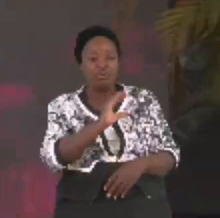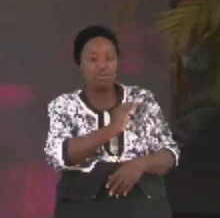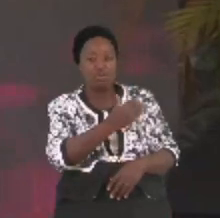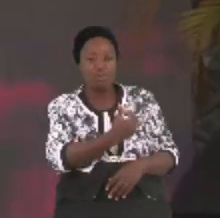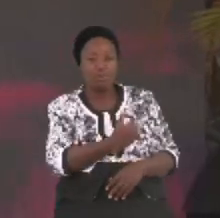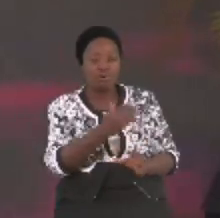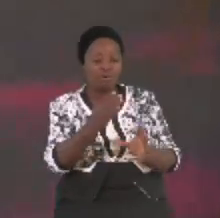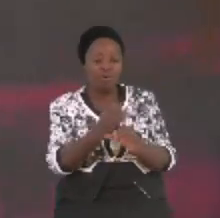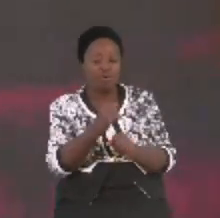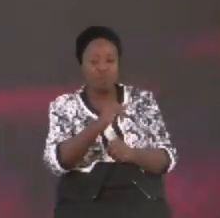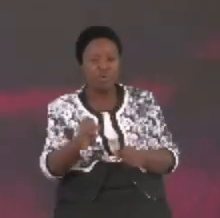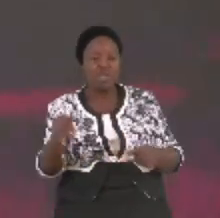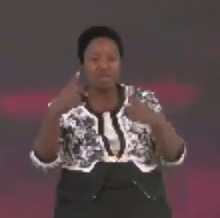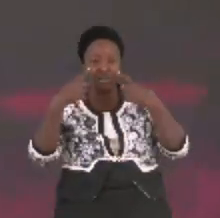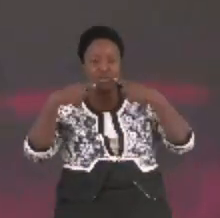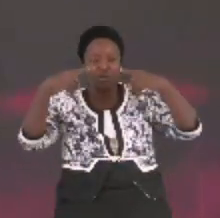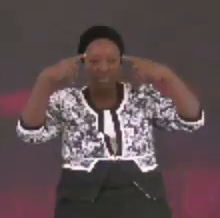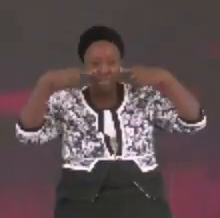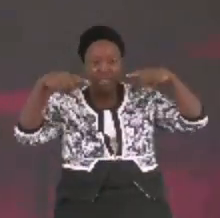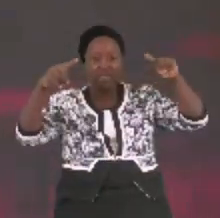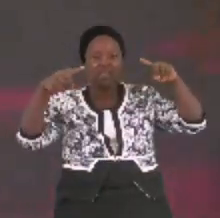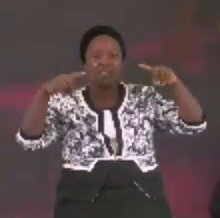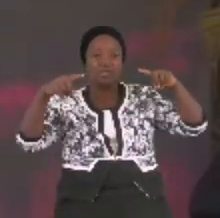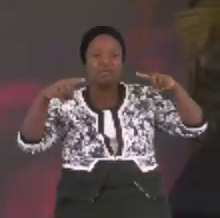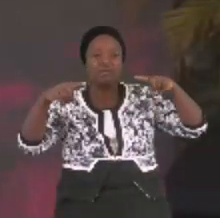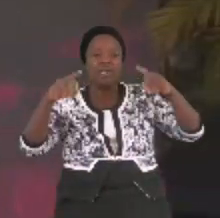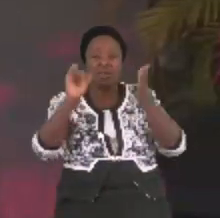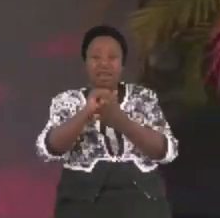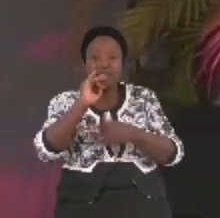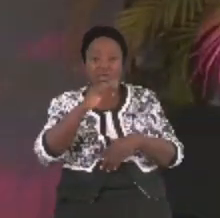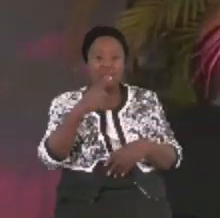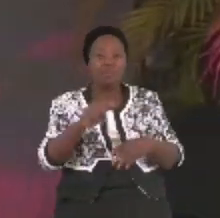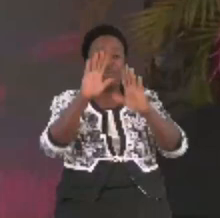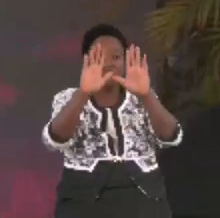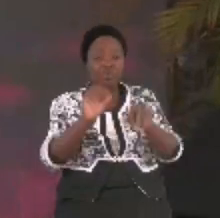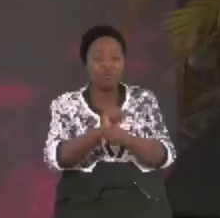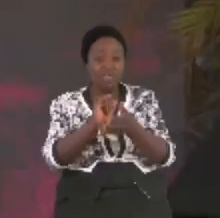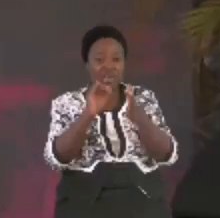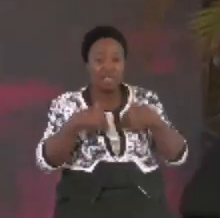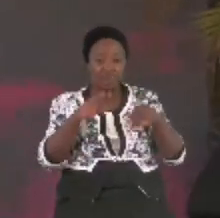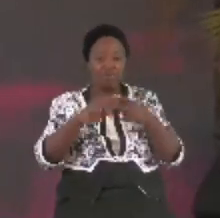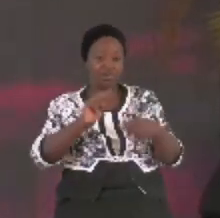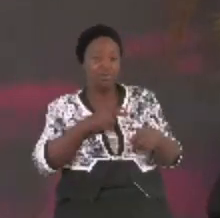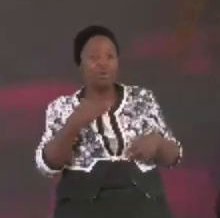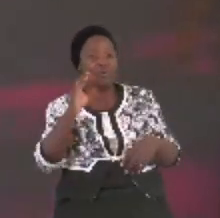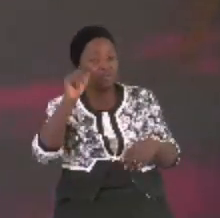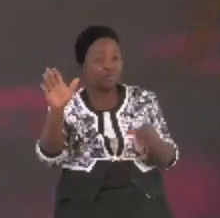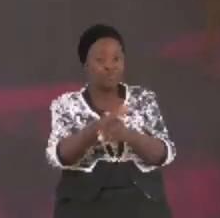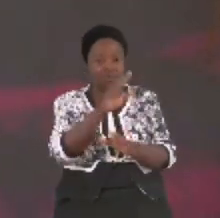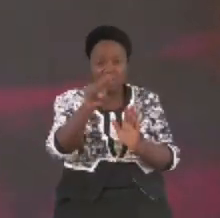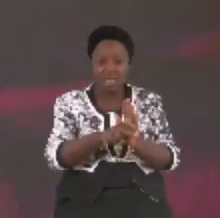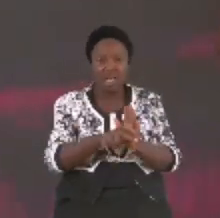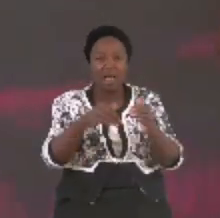Le succès dans le gain des âmes. Le succès dans le gain des âmes. C'est le miracle qu'il nous a donné de sa